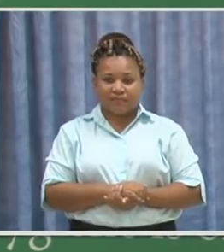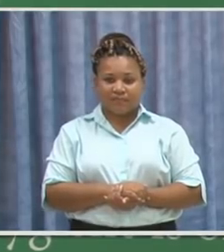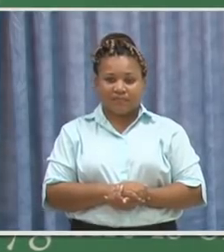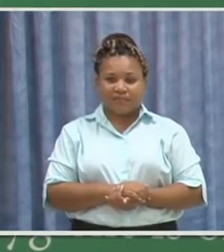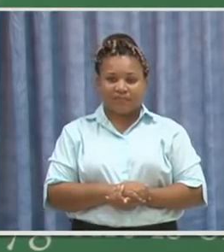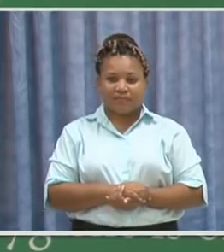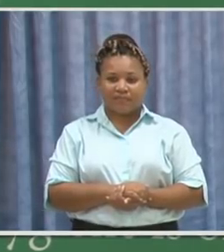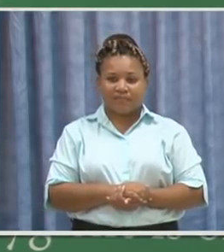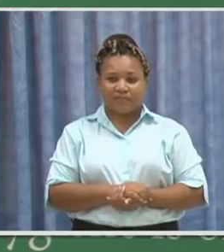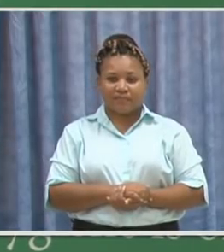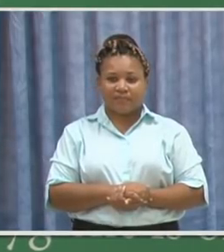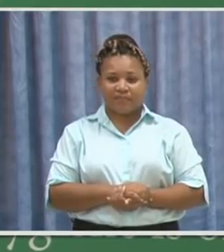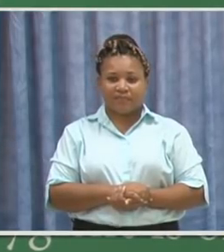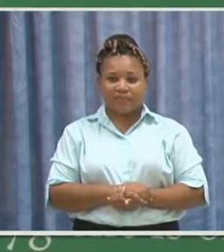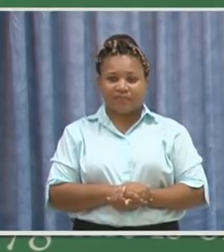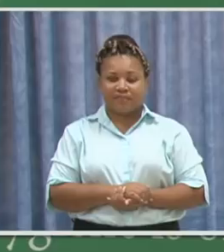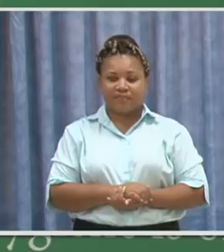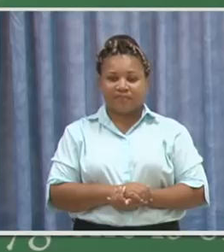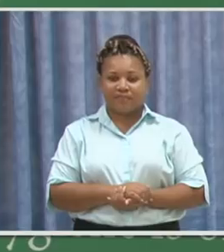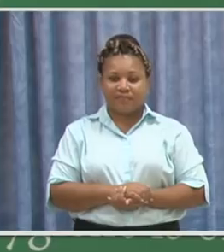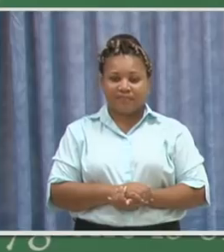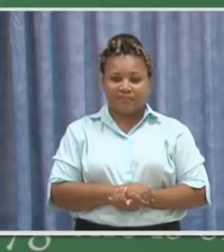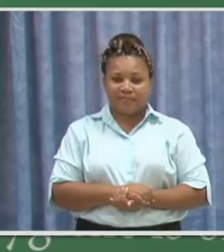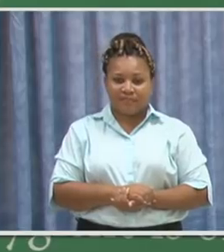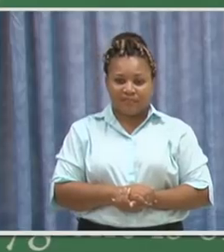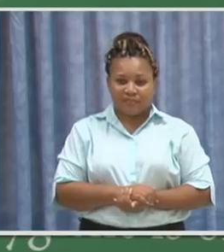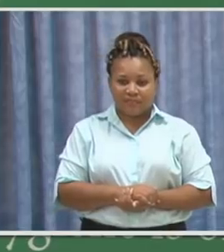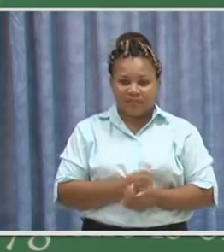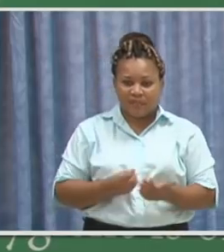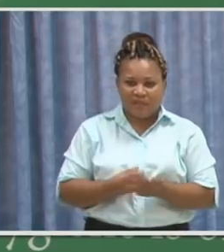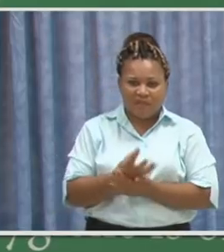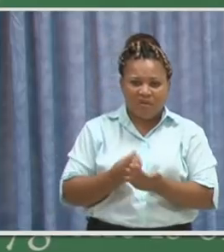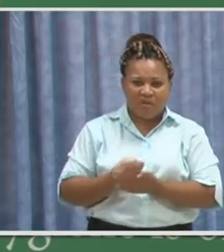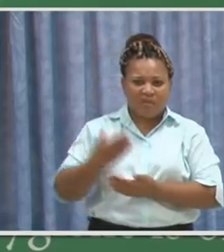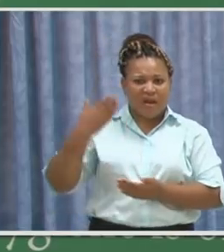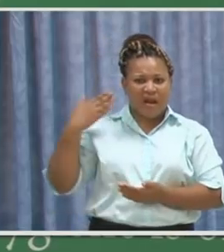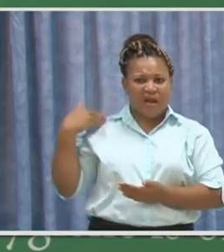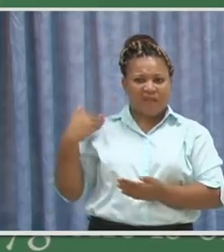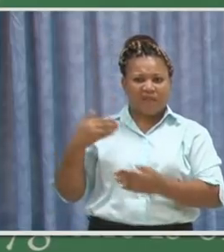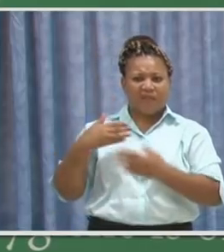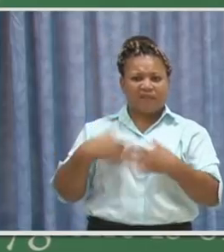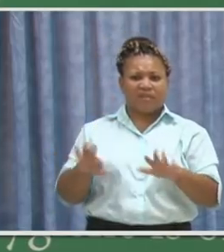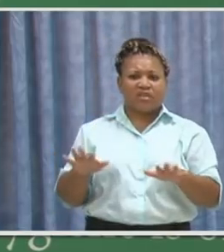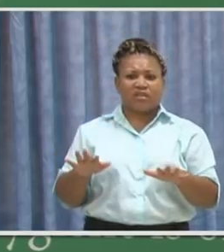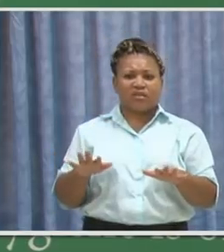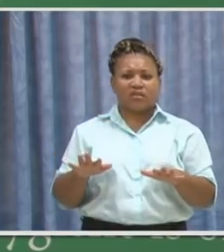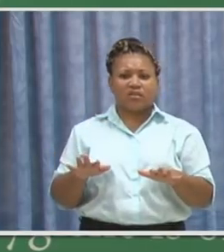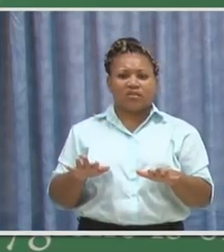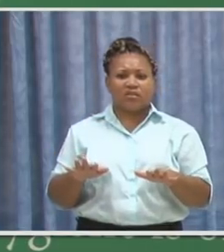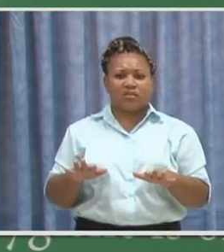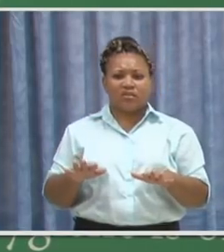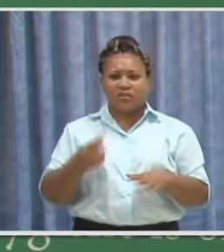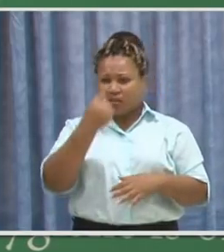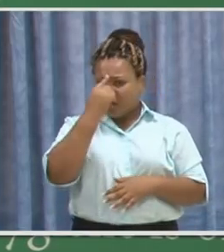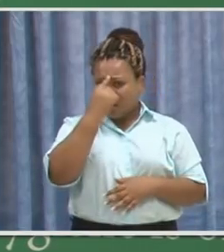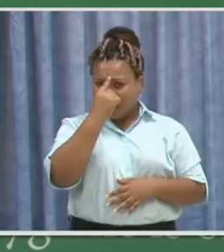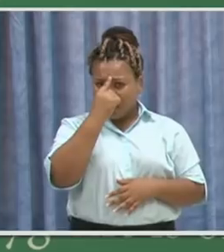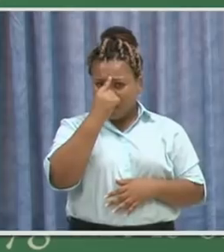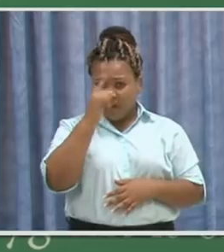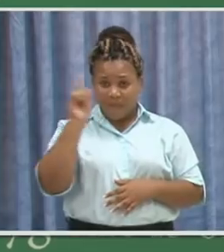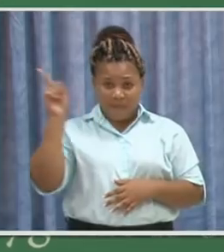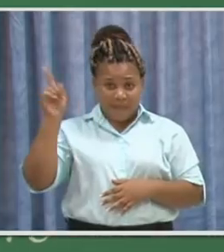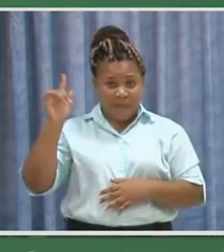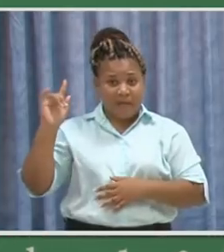autres pour capable prendre ça flight repatriation qui bas derrière pour finir planifier quand qui pour ça pour arriver. Mais si moi nous peut planifier pour moi mais